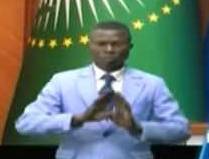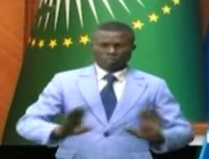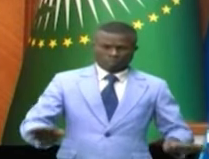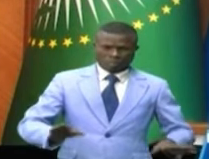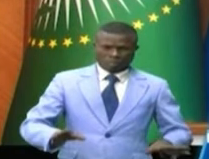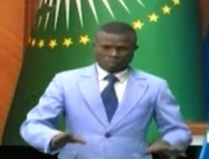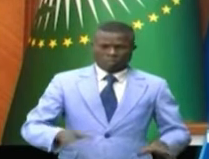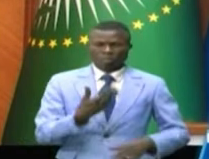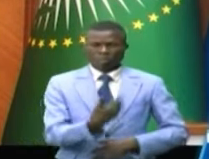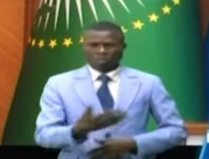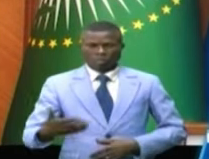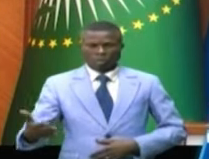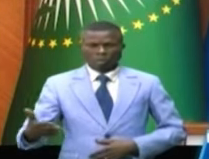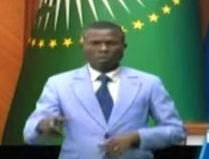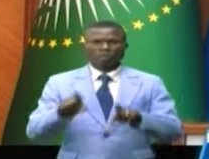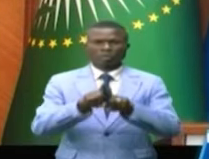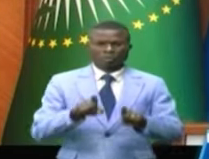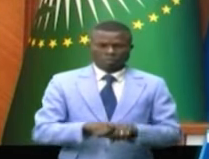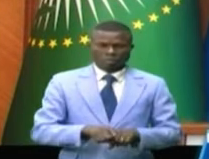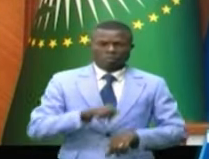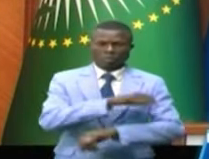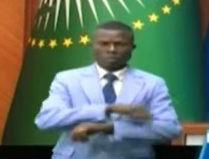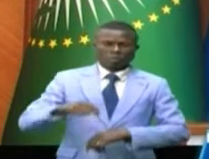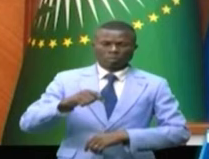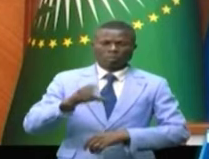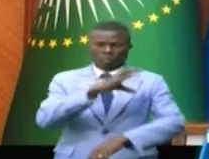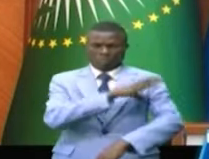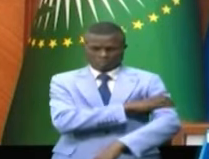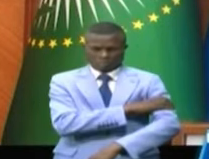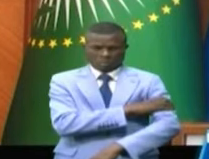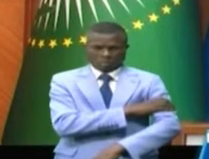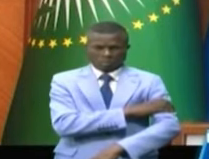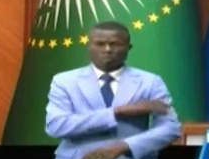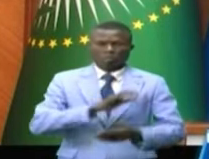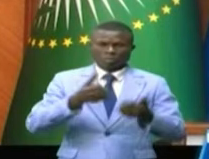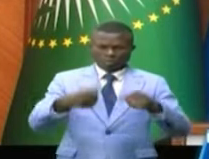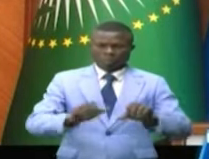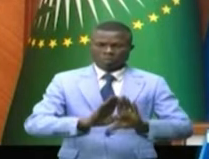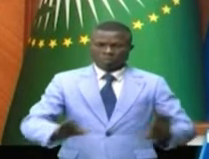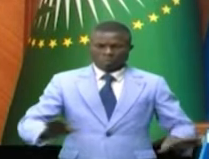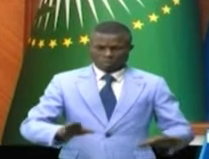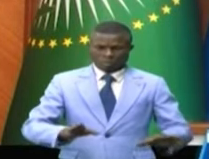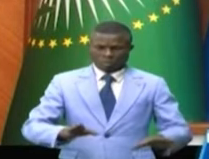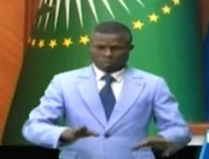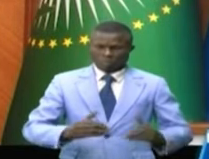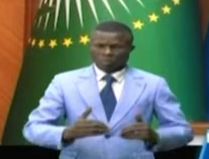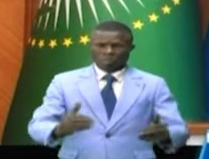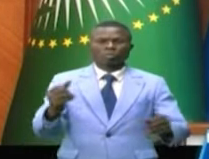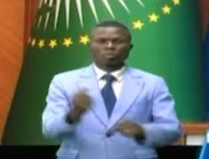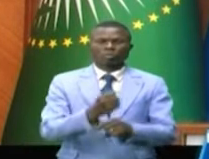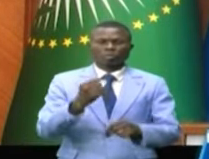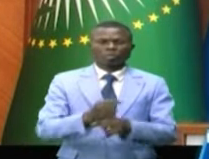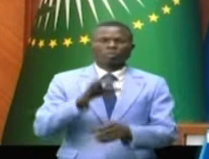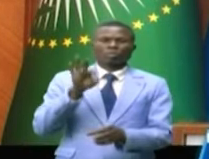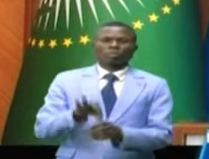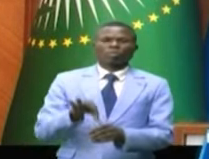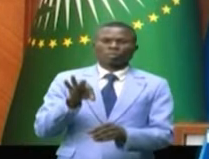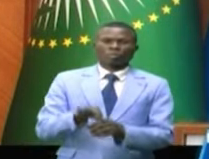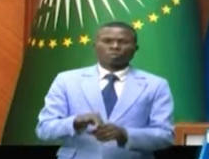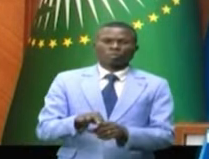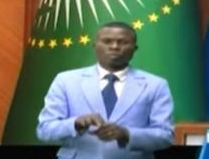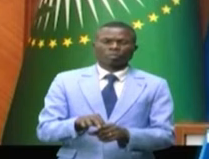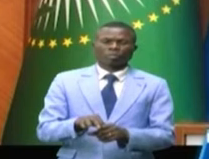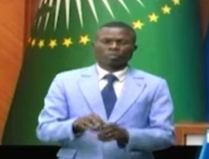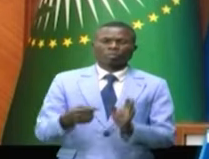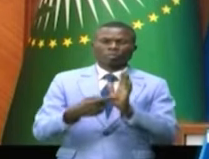compétences matérielles, les juridictions civiles, du reste compétentes pour gérer les contentieux électoraux,